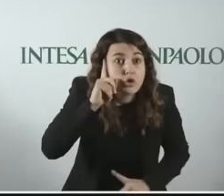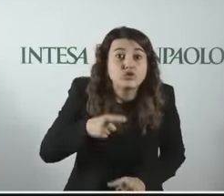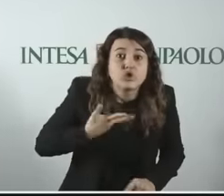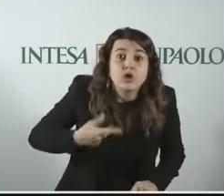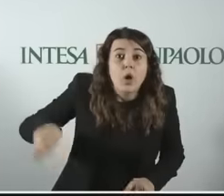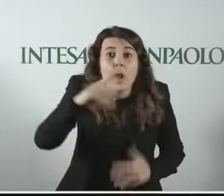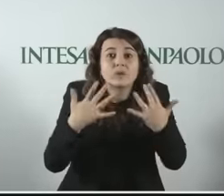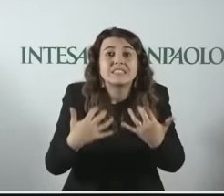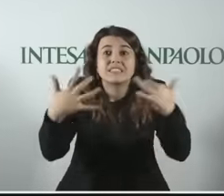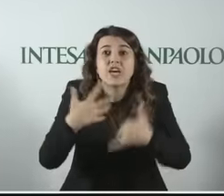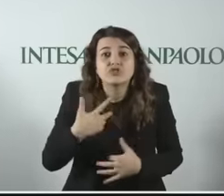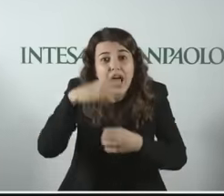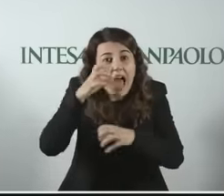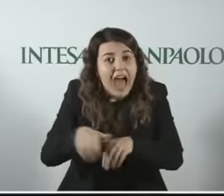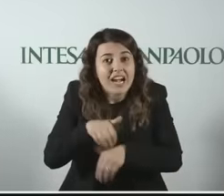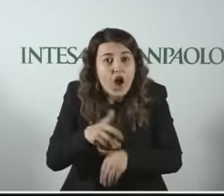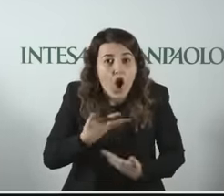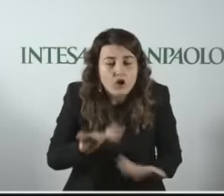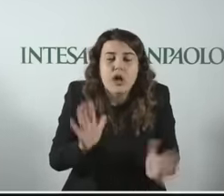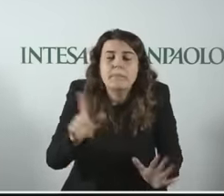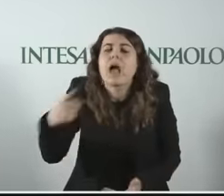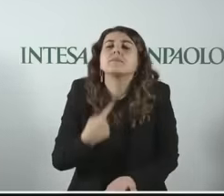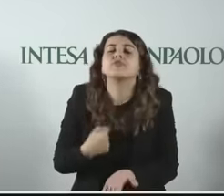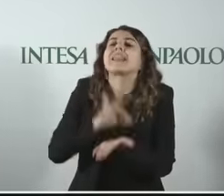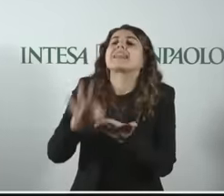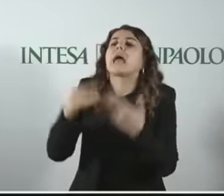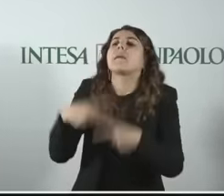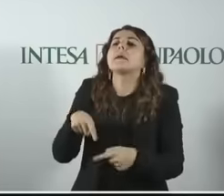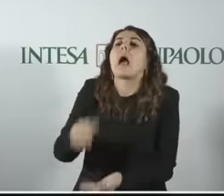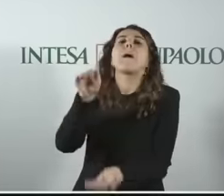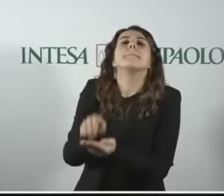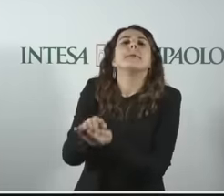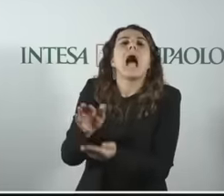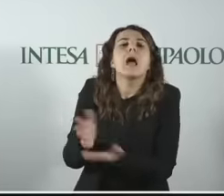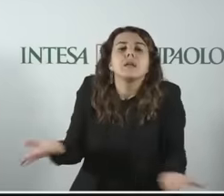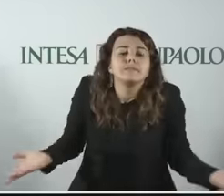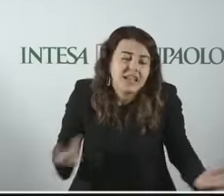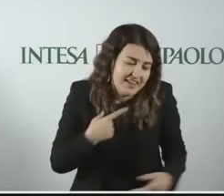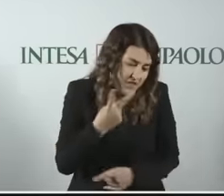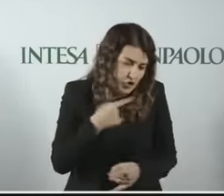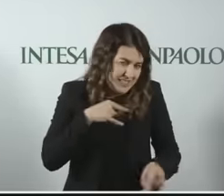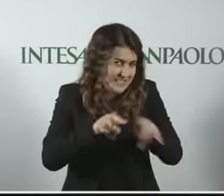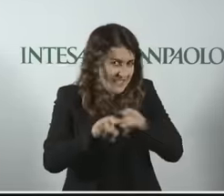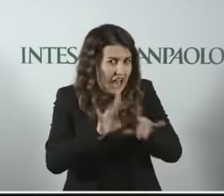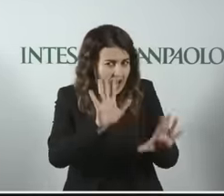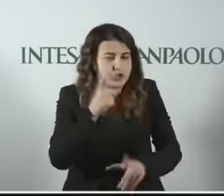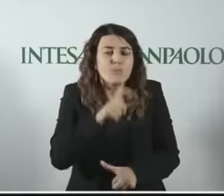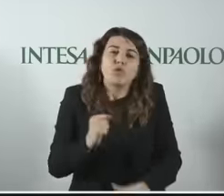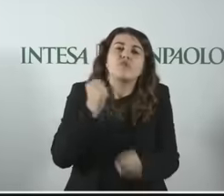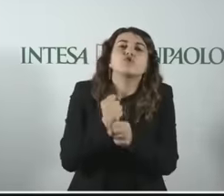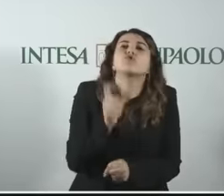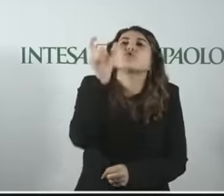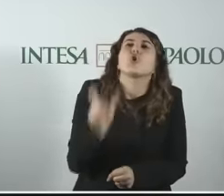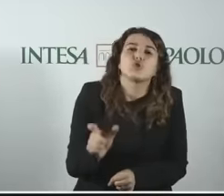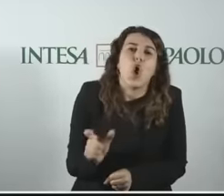sala gli archeologi ci dicono la datazione è quella e quello è pane e e in realtà Adesso scherzo ma perché gli storici Tendono un po'